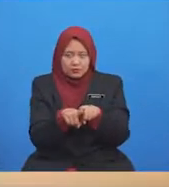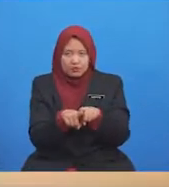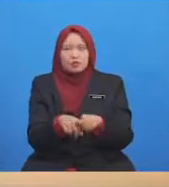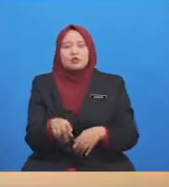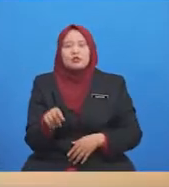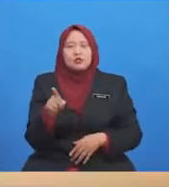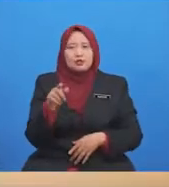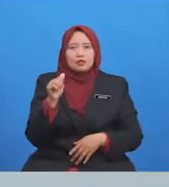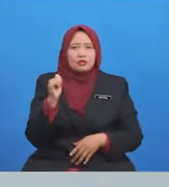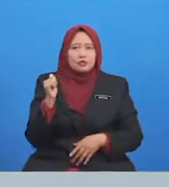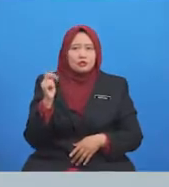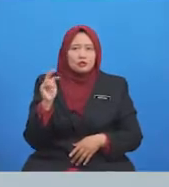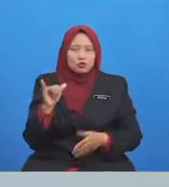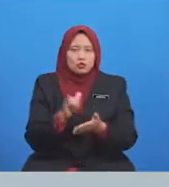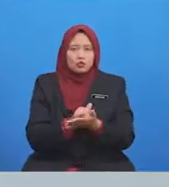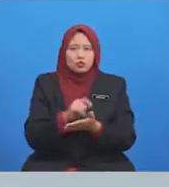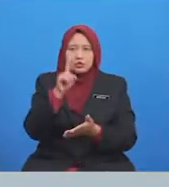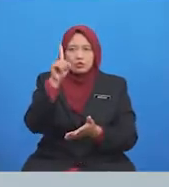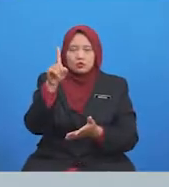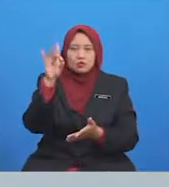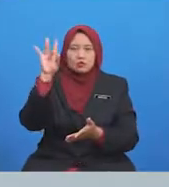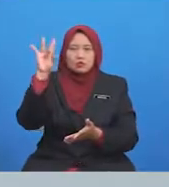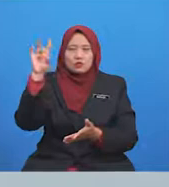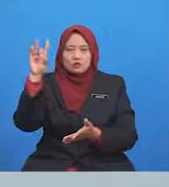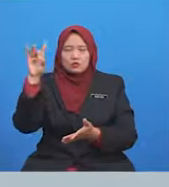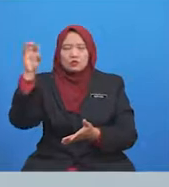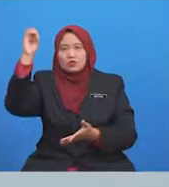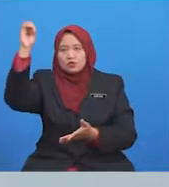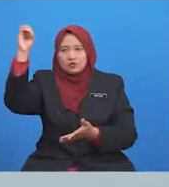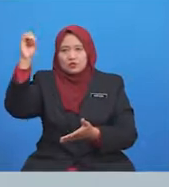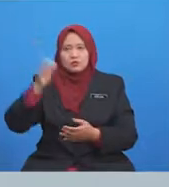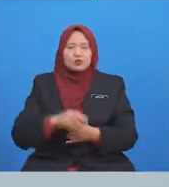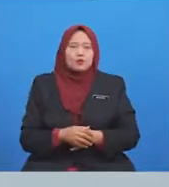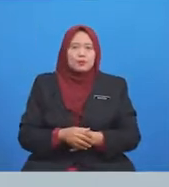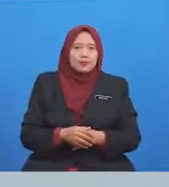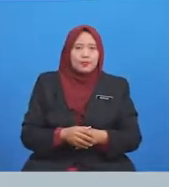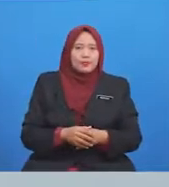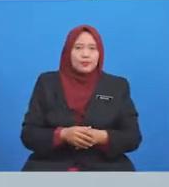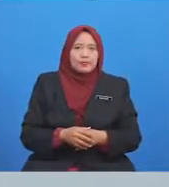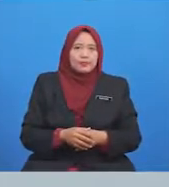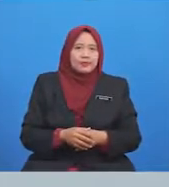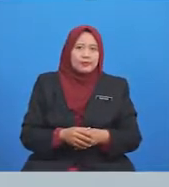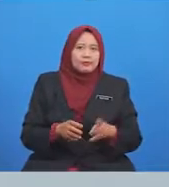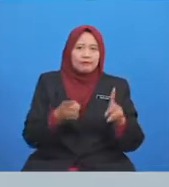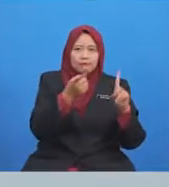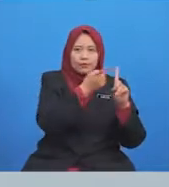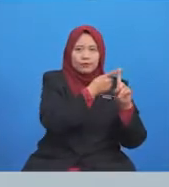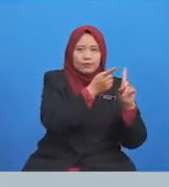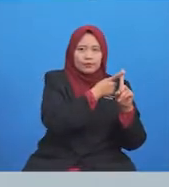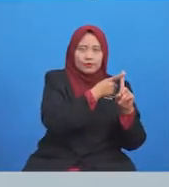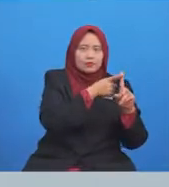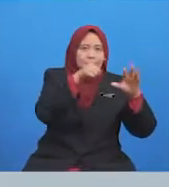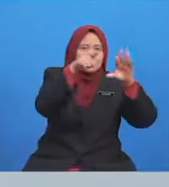180 darjah. Pasangan sudut pedalaman yang pertama ialah sudut DAB dan